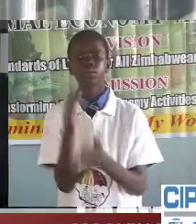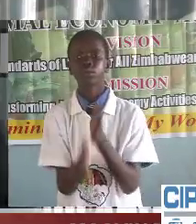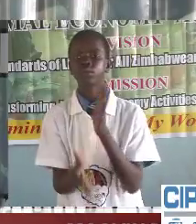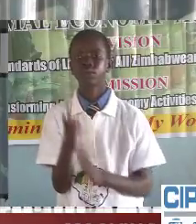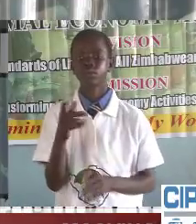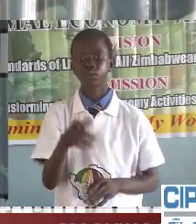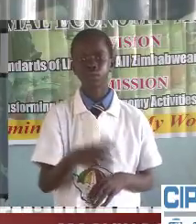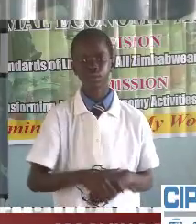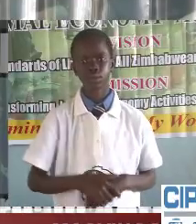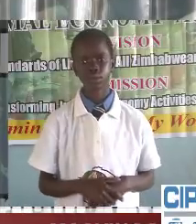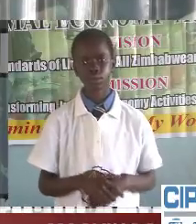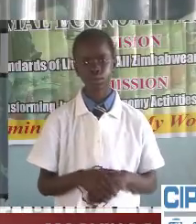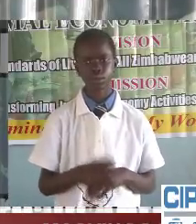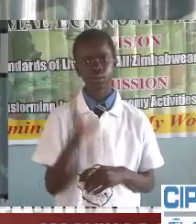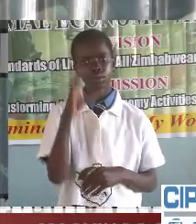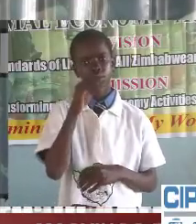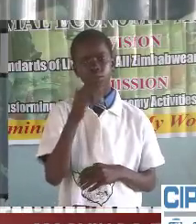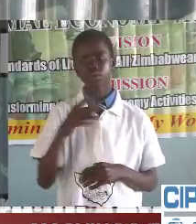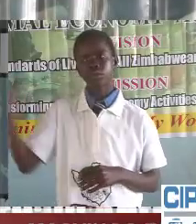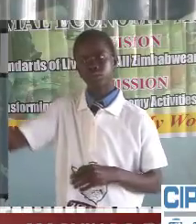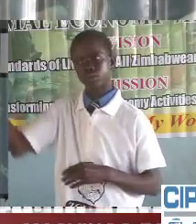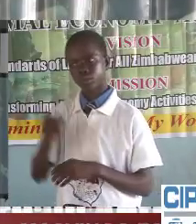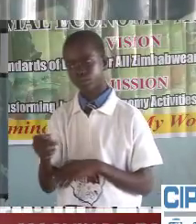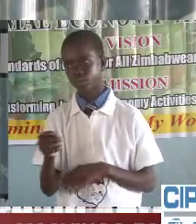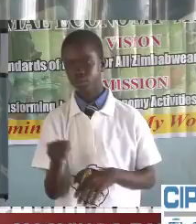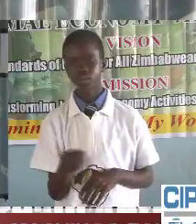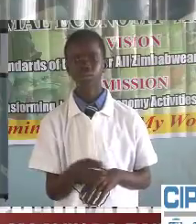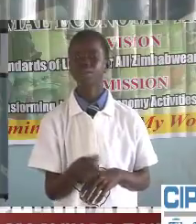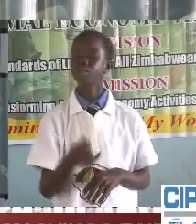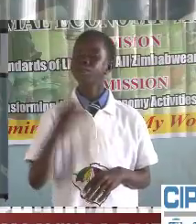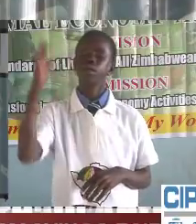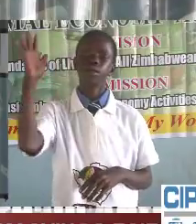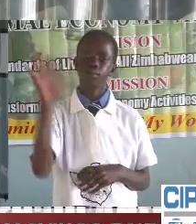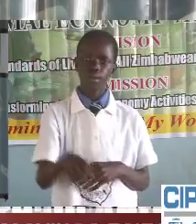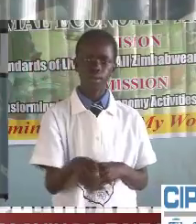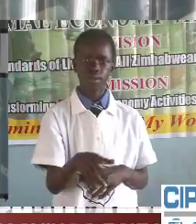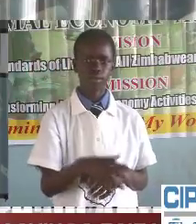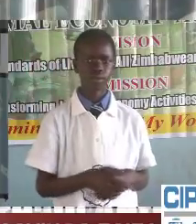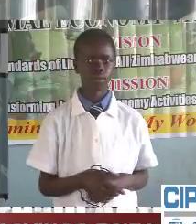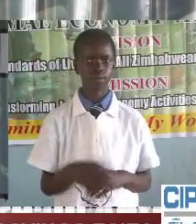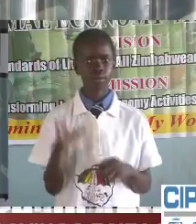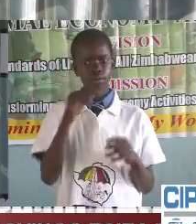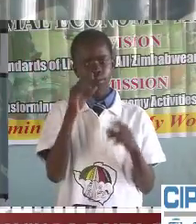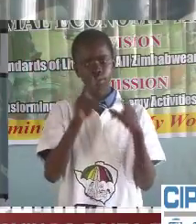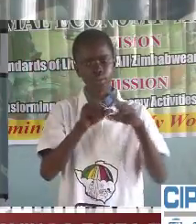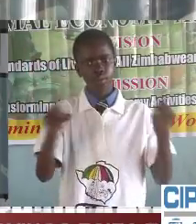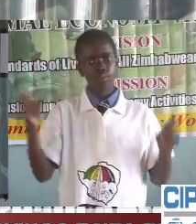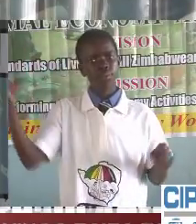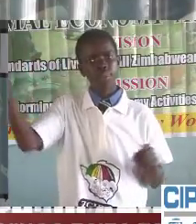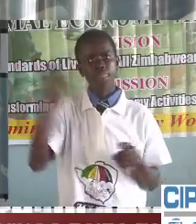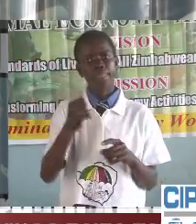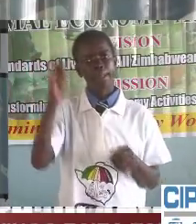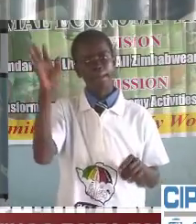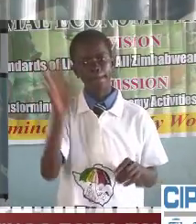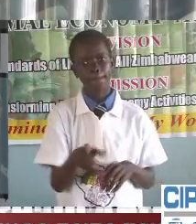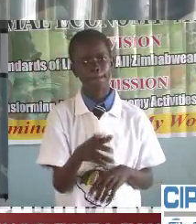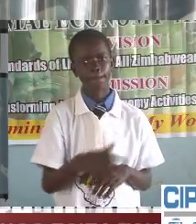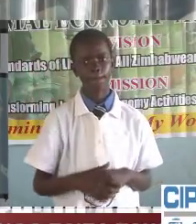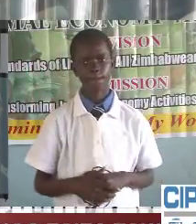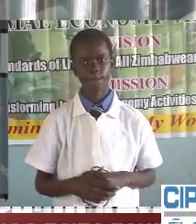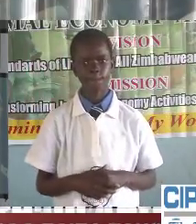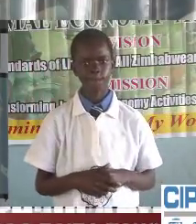license nokuda kuti mari inobhadhariswa kutora vendors license yakawandisa tichitarisa maererano nemaprofits